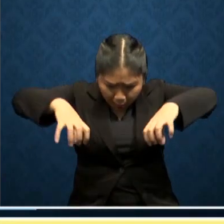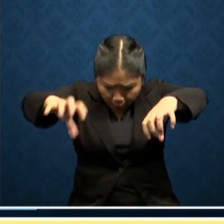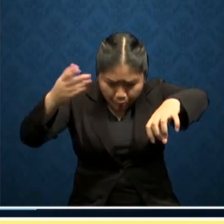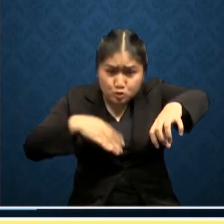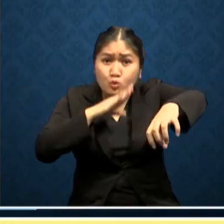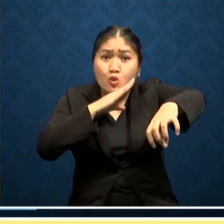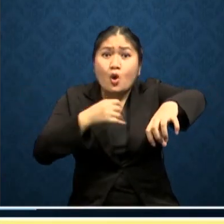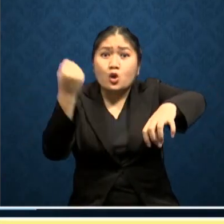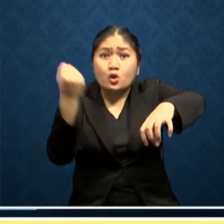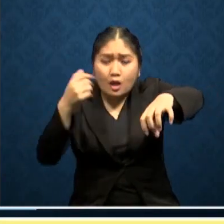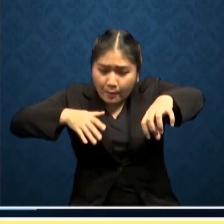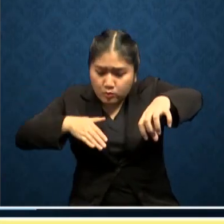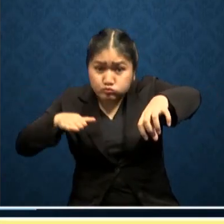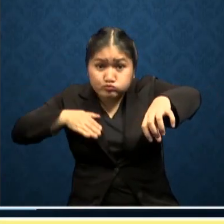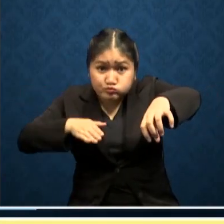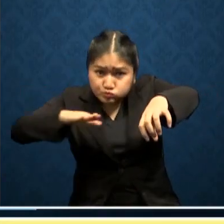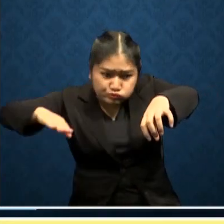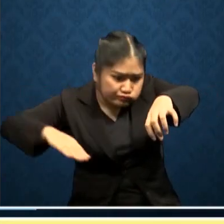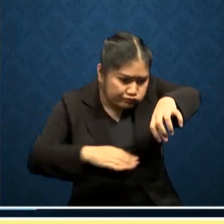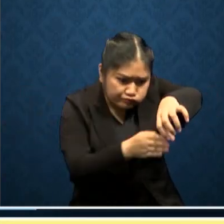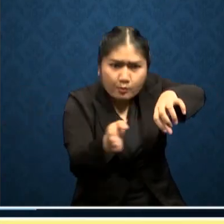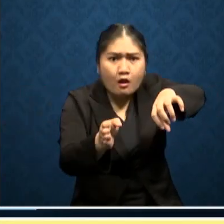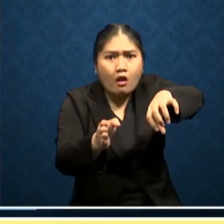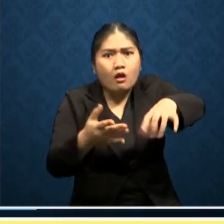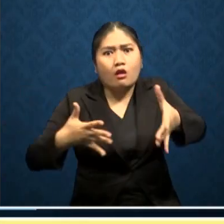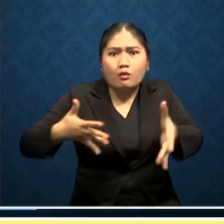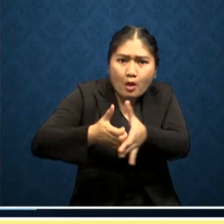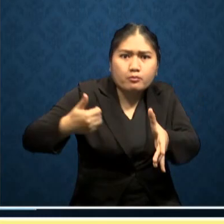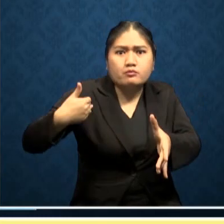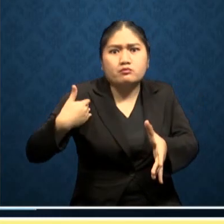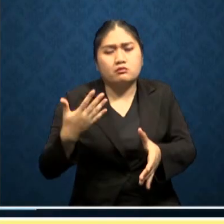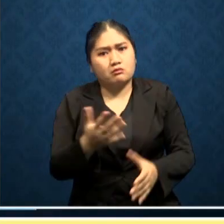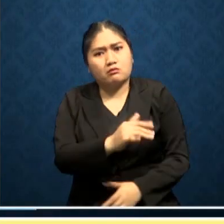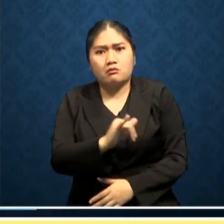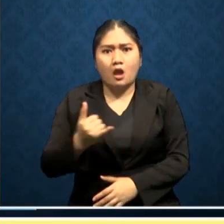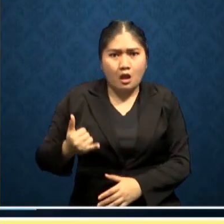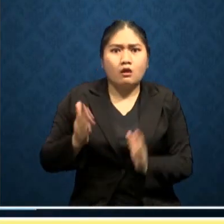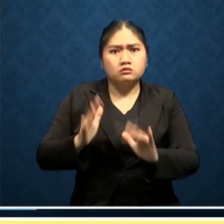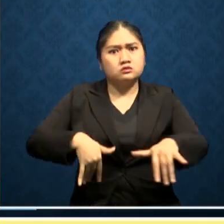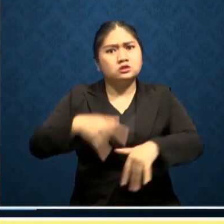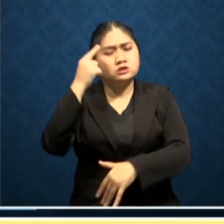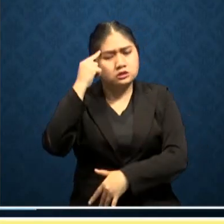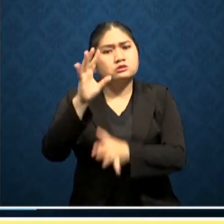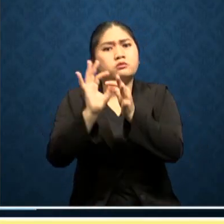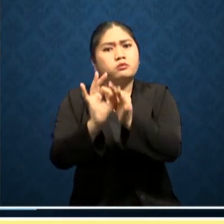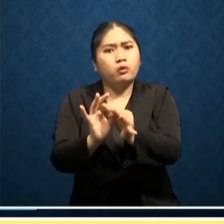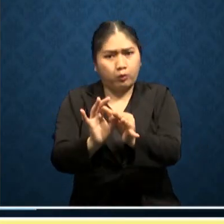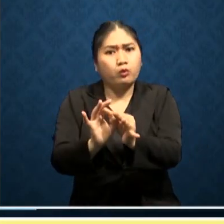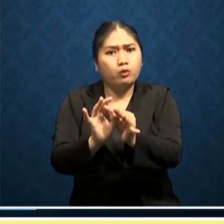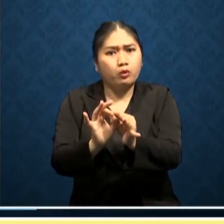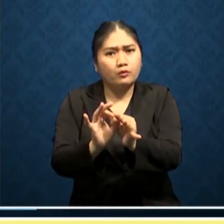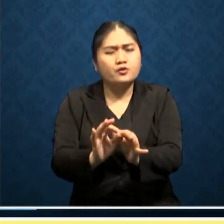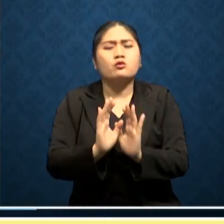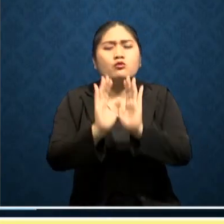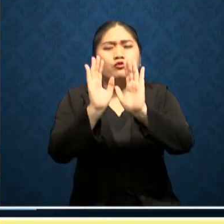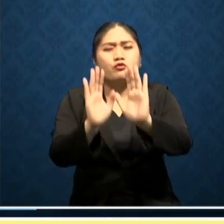หุดไปจะเกิวงบาทเหตุซึ่งเป็นข้อควรที่ชมชนเขามีข้อ pop upบramatic incarnเขากอยจะ